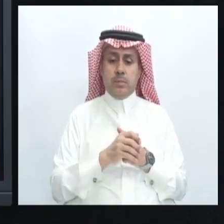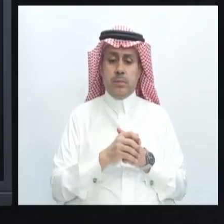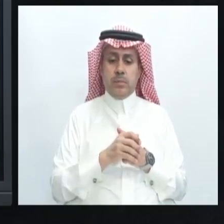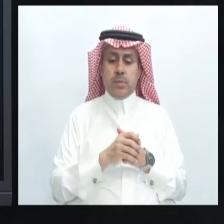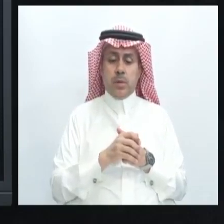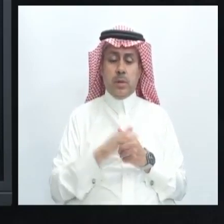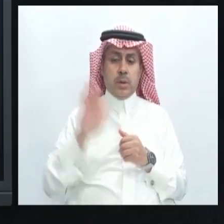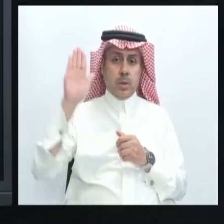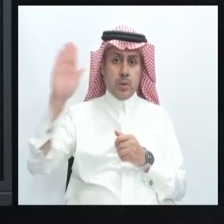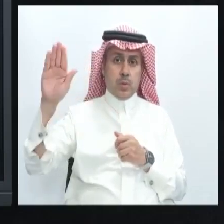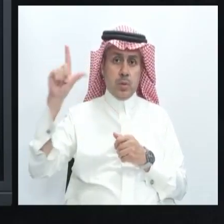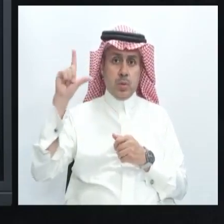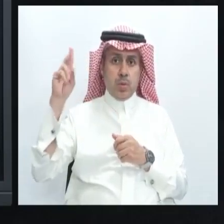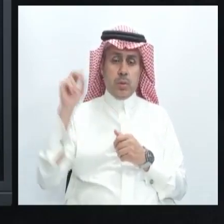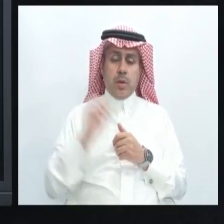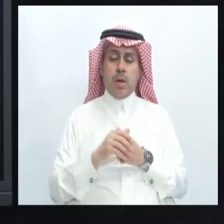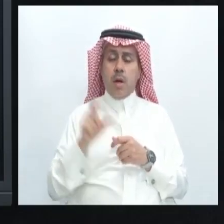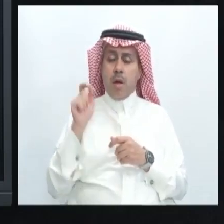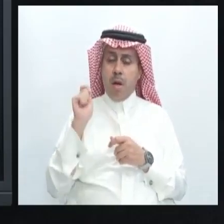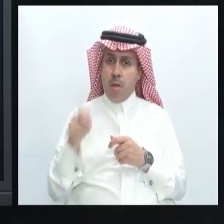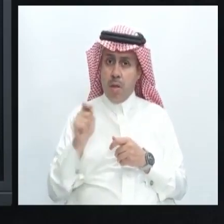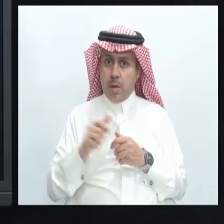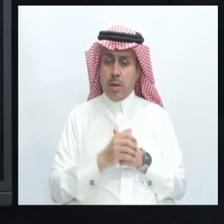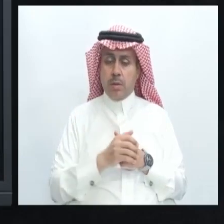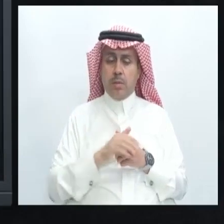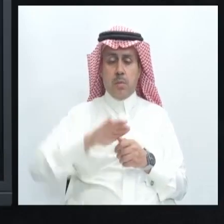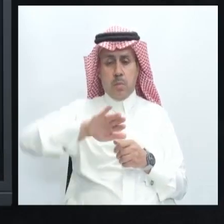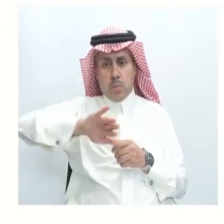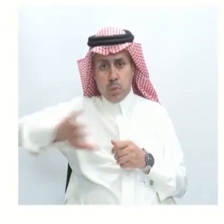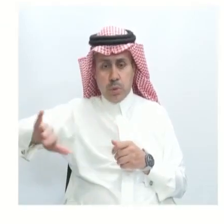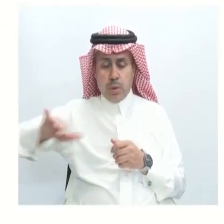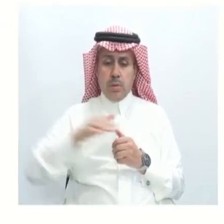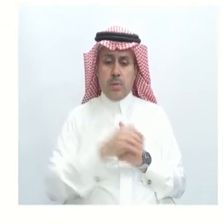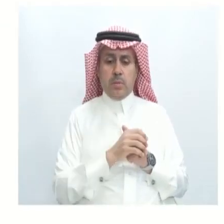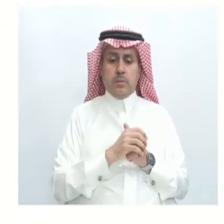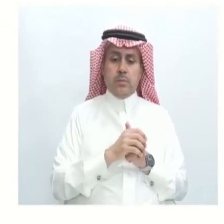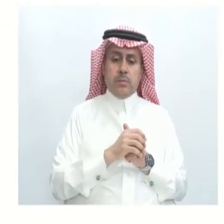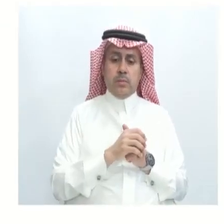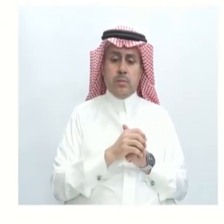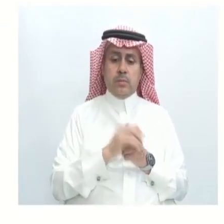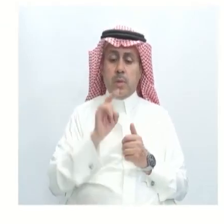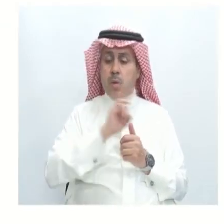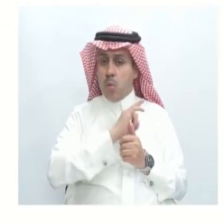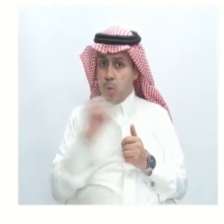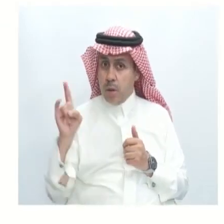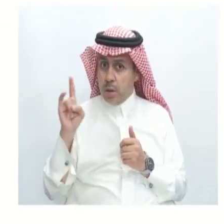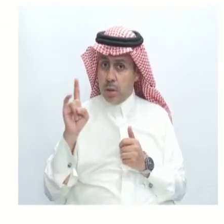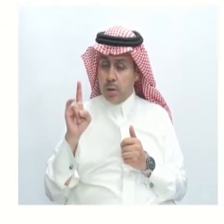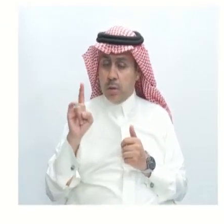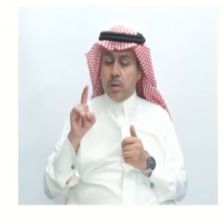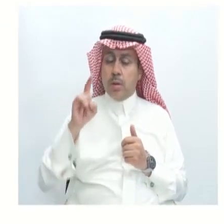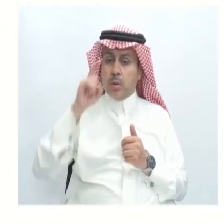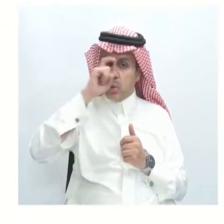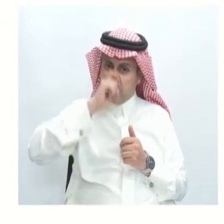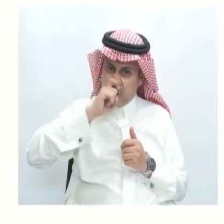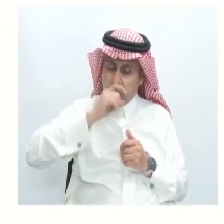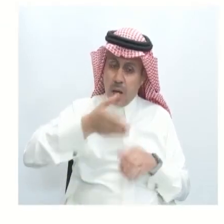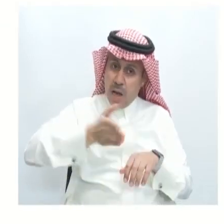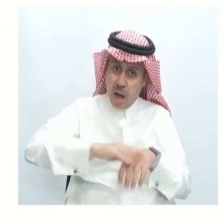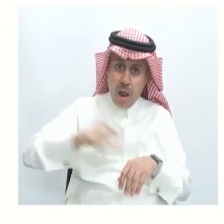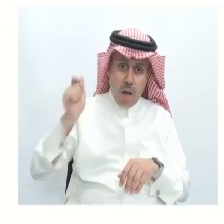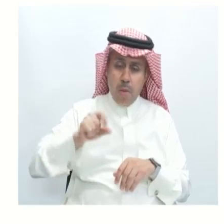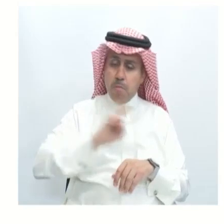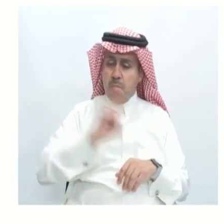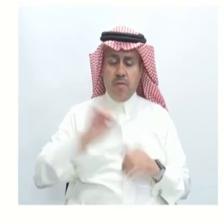السلطه القضائيه هي سلطه مستقله سلطه مستقله ولا سلطانه على القضاء على القضاه